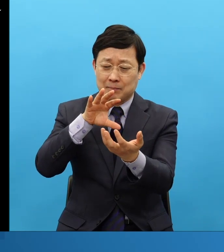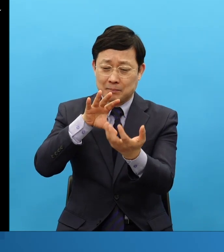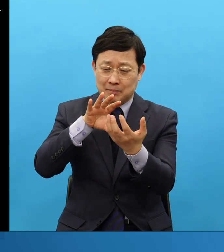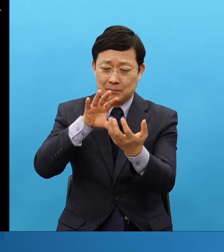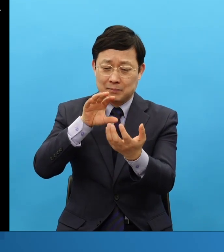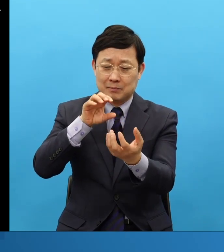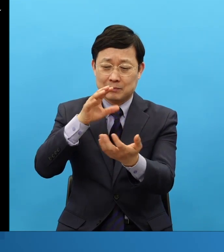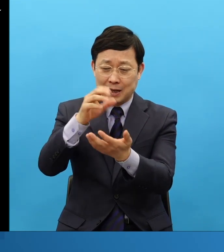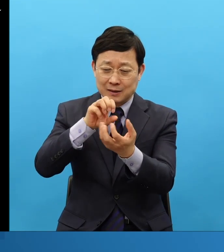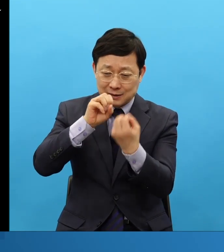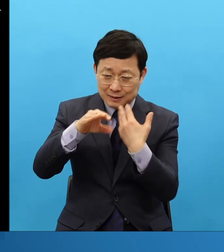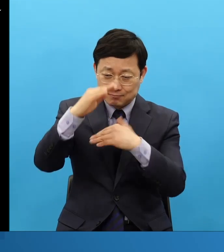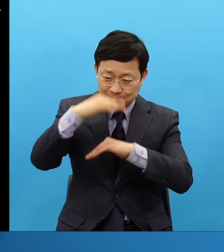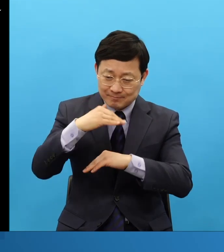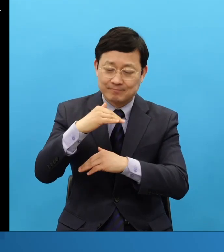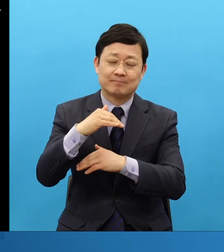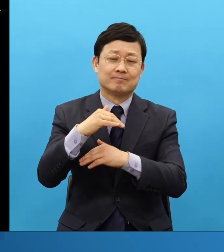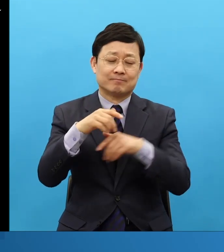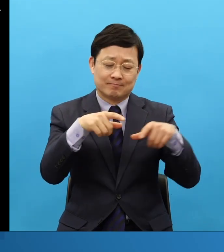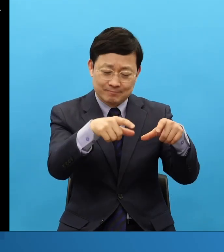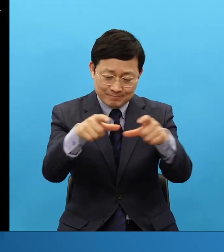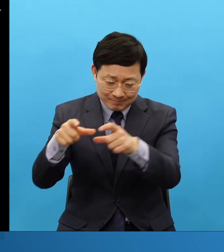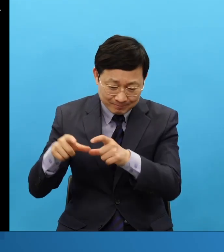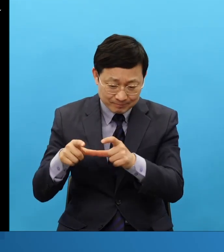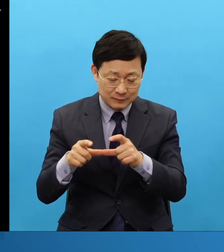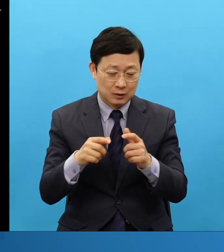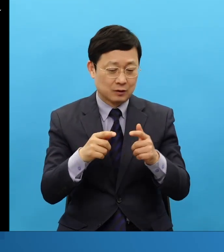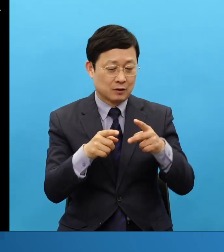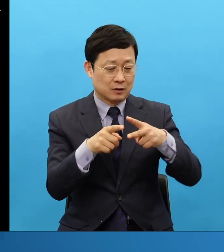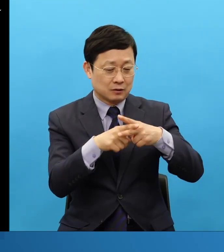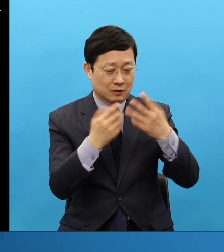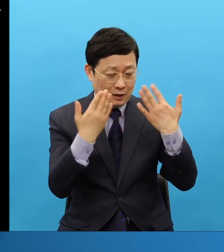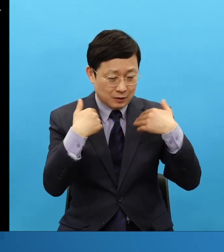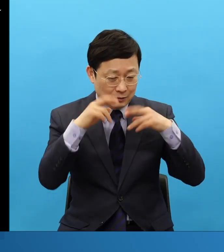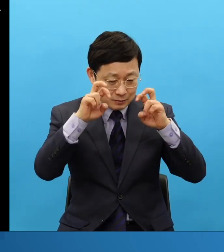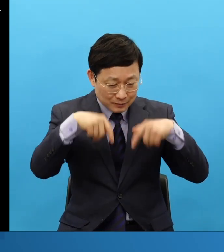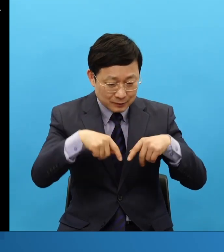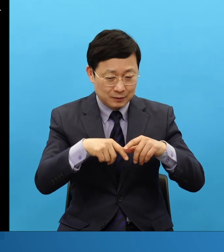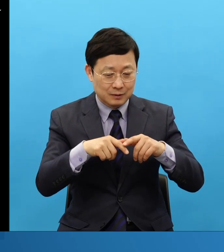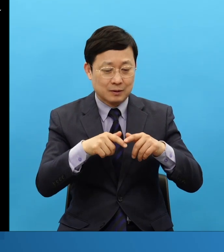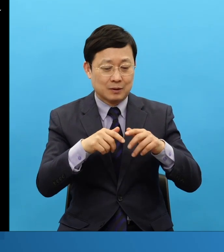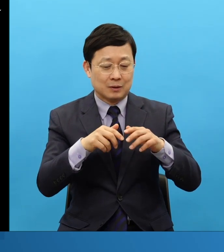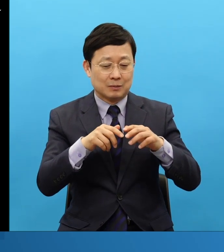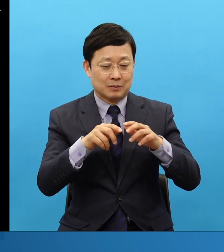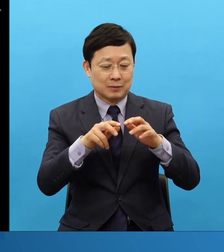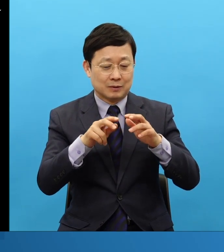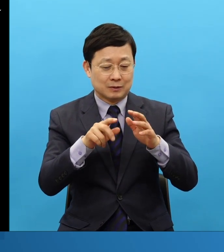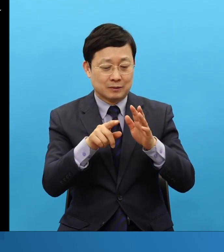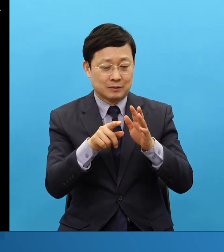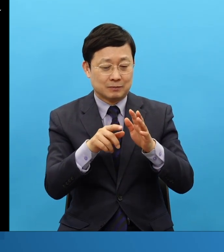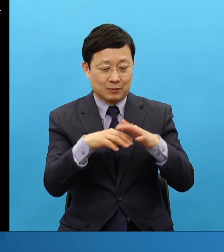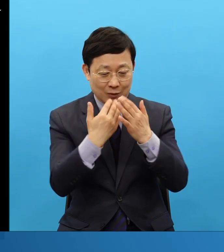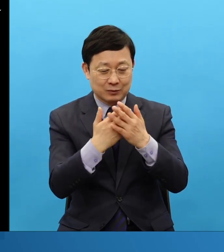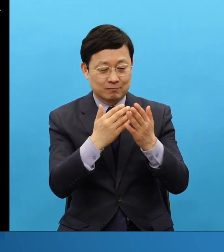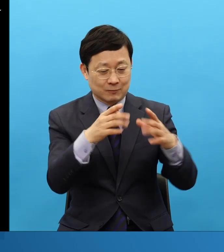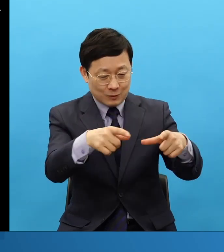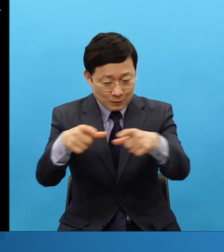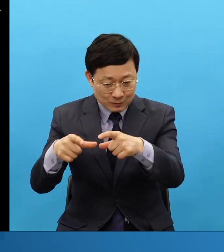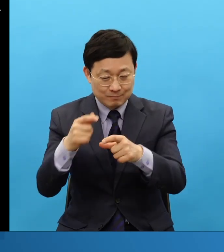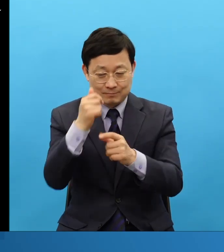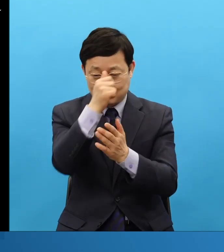축복 5가지로 모든 구역과 기관, 주일학교, 전문인 현장, 지교회가 장로 중심이 돼야 한다고